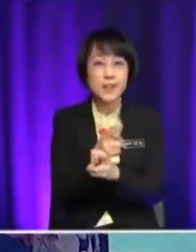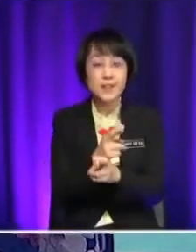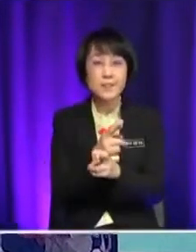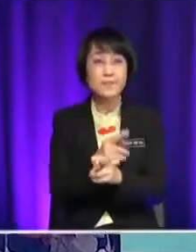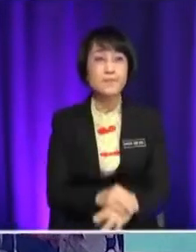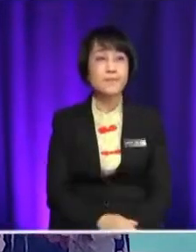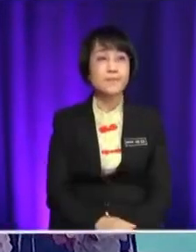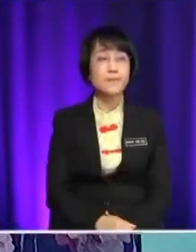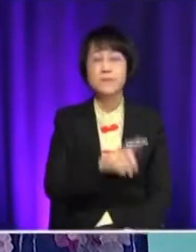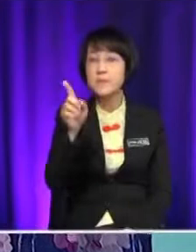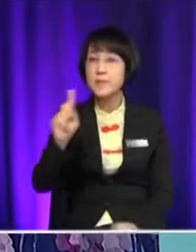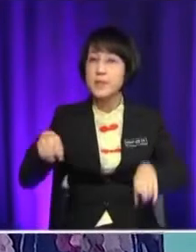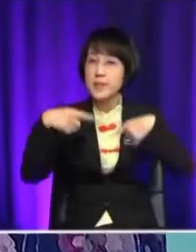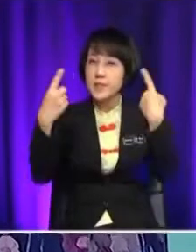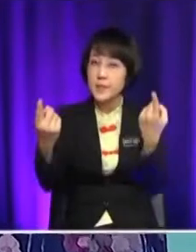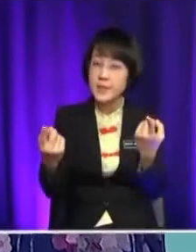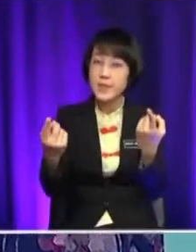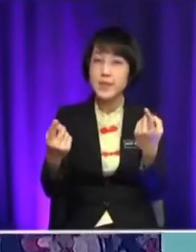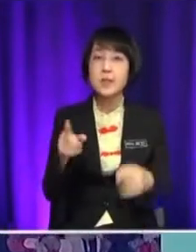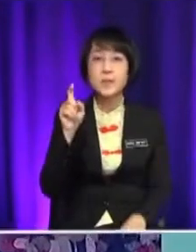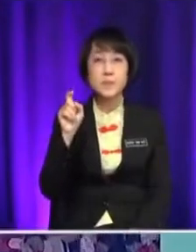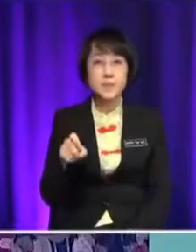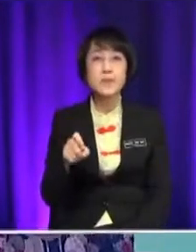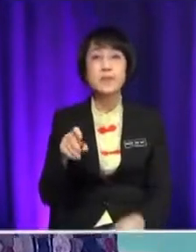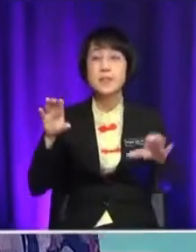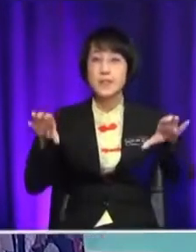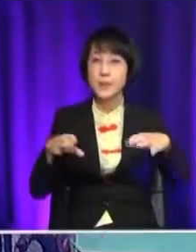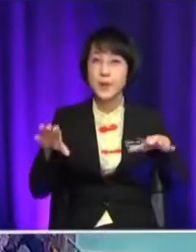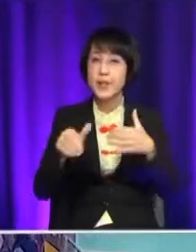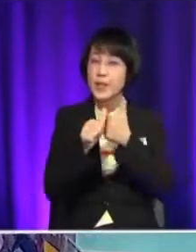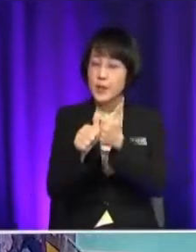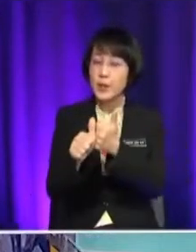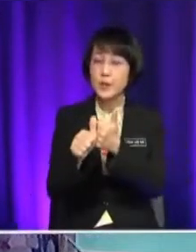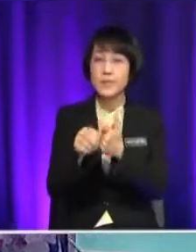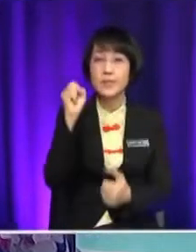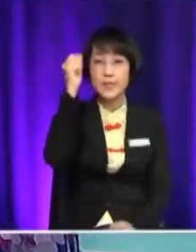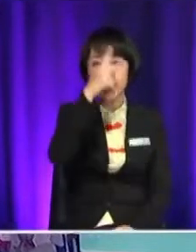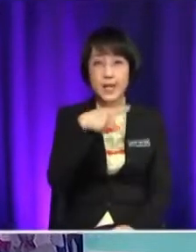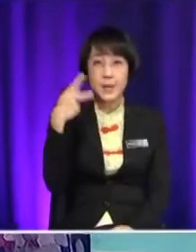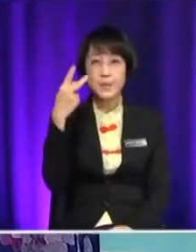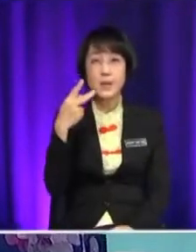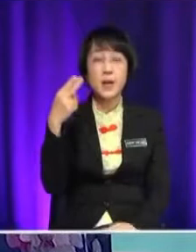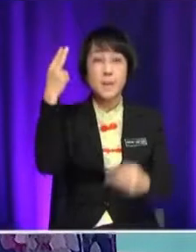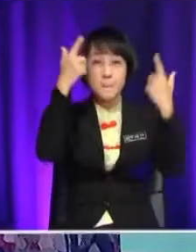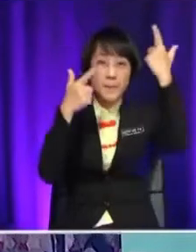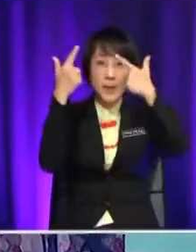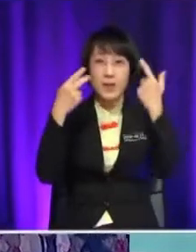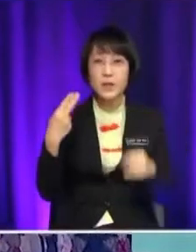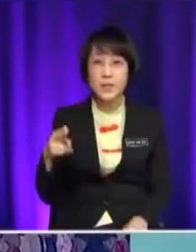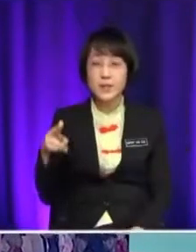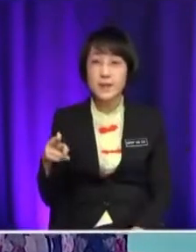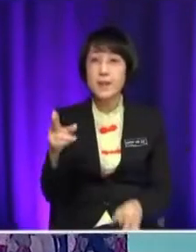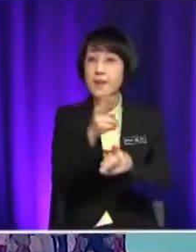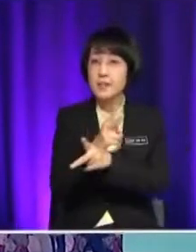pergi melancong, kita kena amalkan sikap sebagai pelancong hijau. Okey, ada lagi pandangan lain ataupun pendapat lain